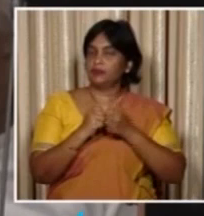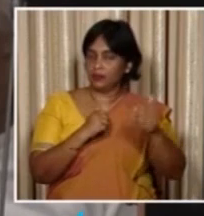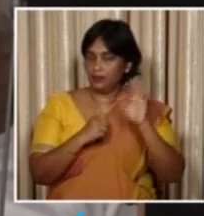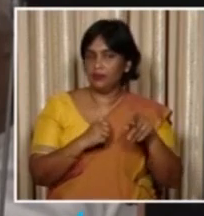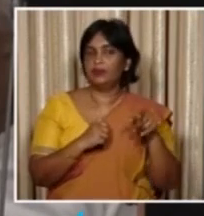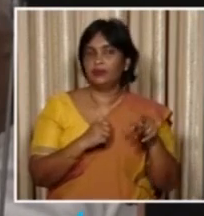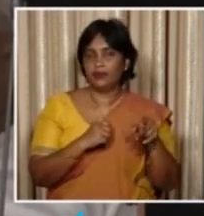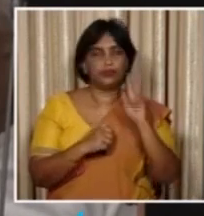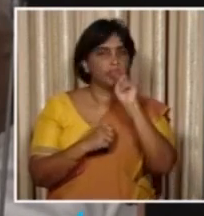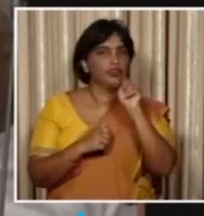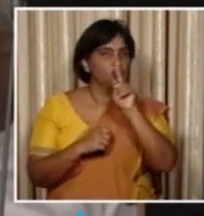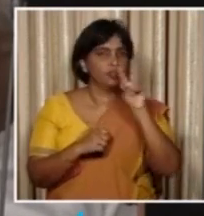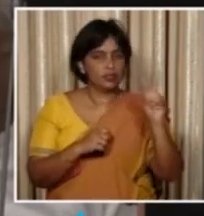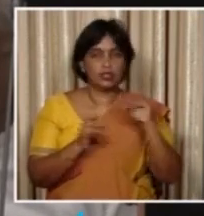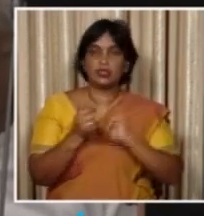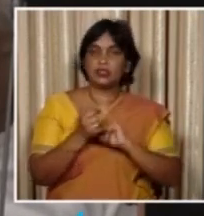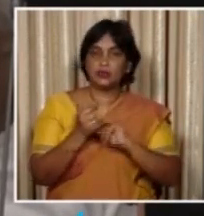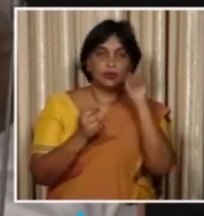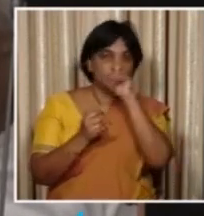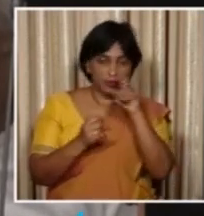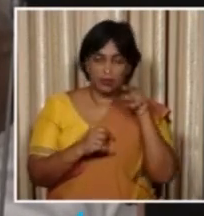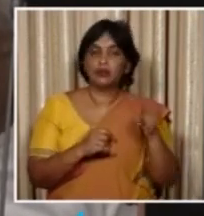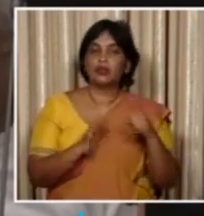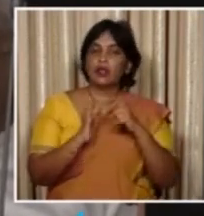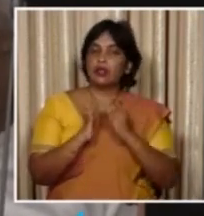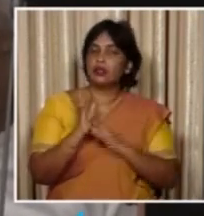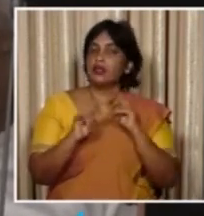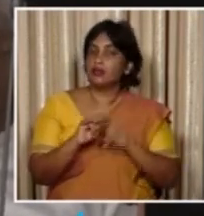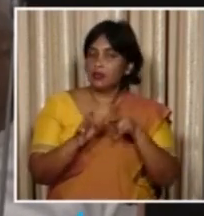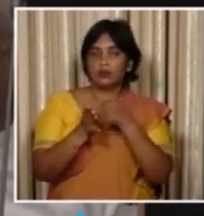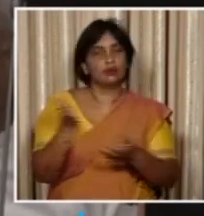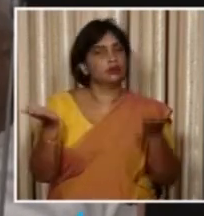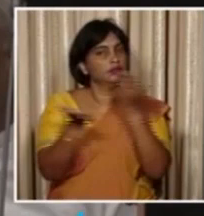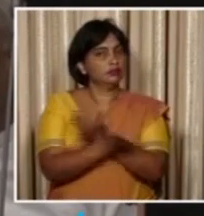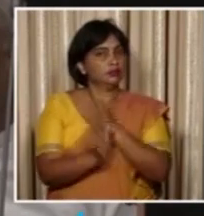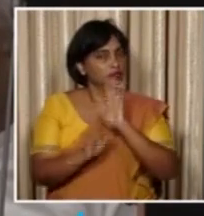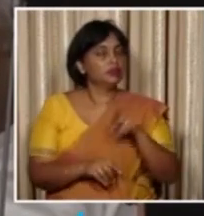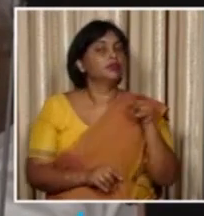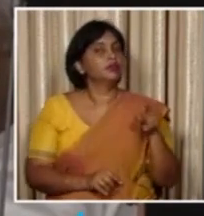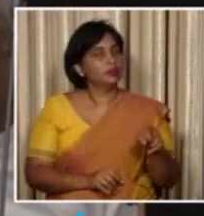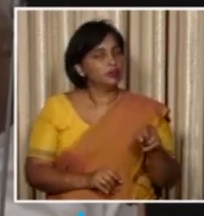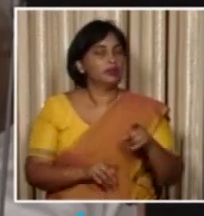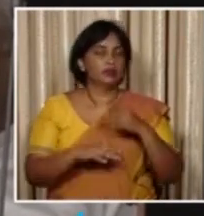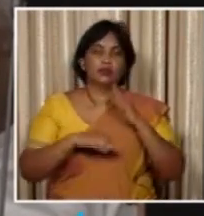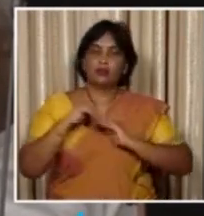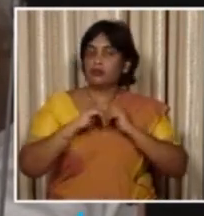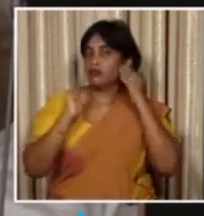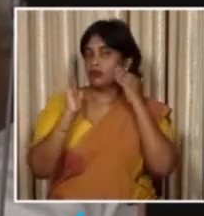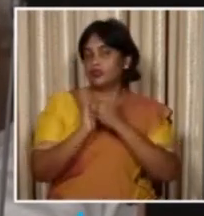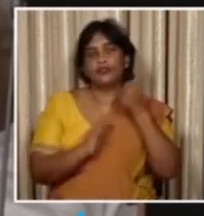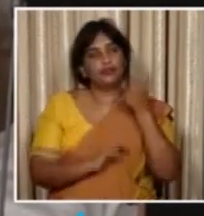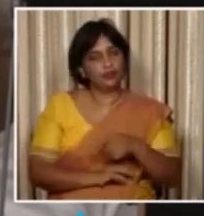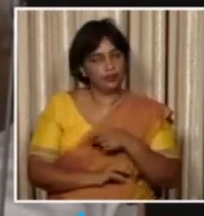ප්‍රතිව්‍යූහගතකරණයයි. 2022 සැප්තැම්බර් මාසයේ IMF ගිවිසුම් වලට අත්සන් කිරීම සඳහාද මෙම කාරණය වැදගත් වුණා.